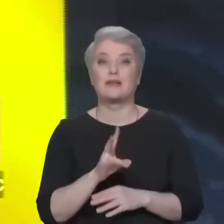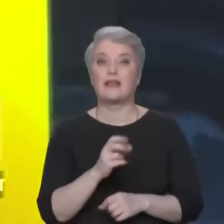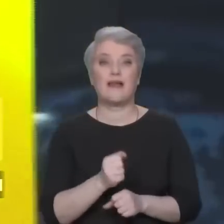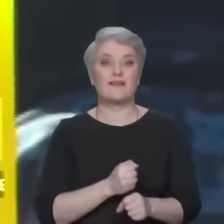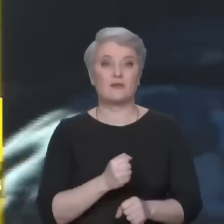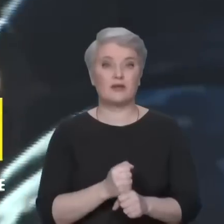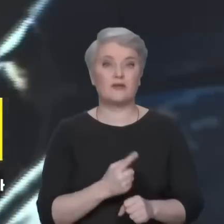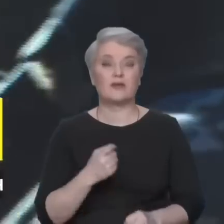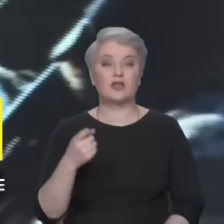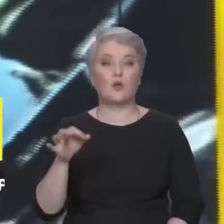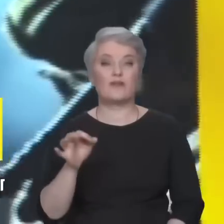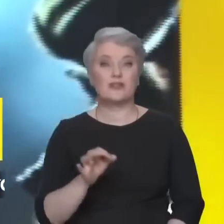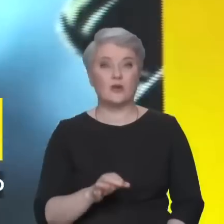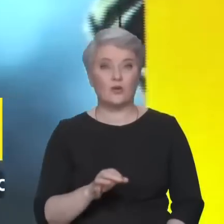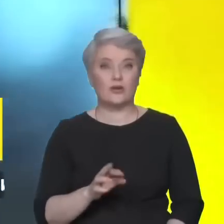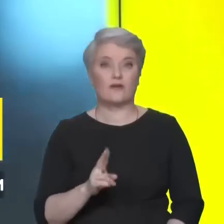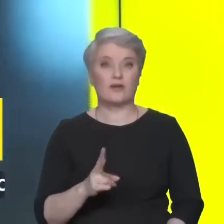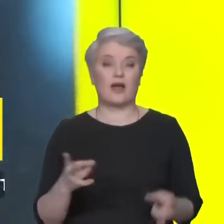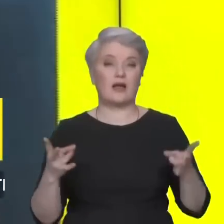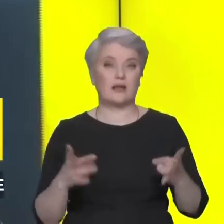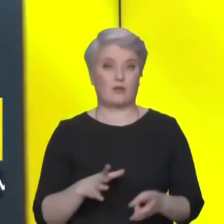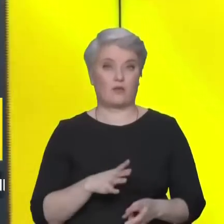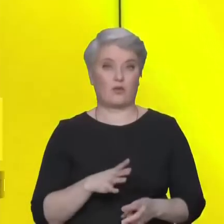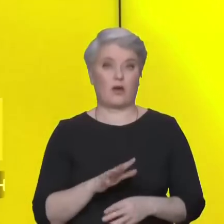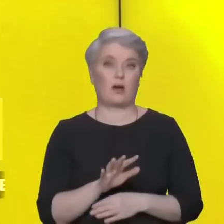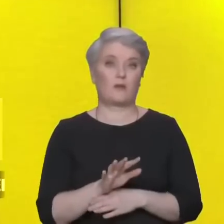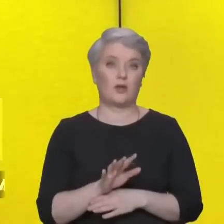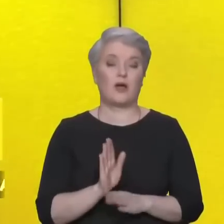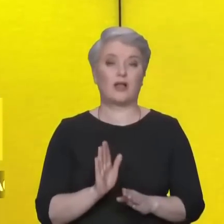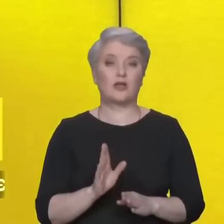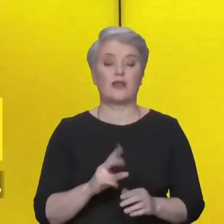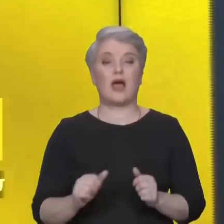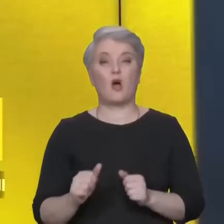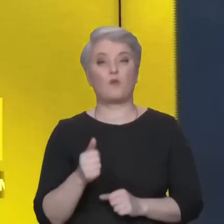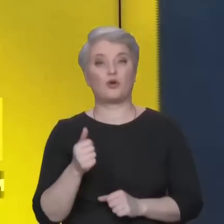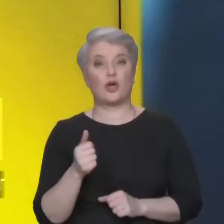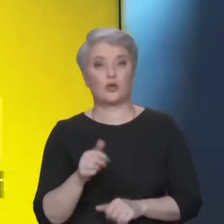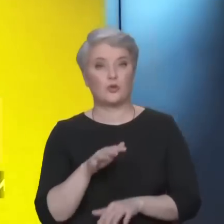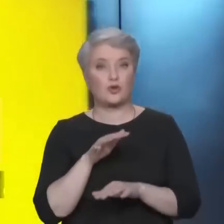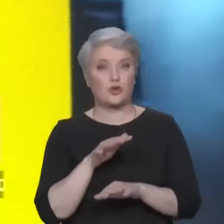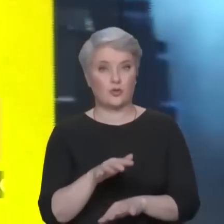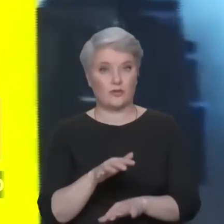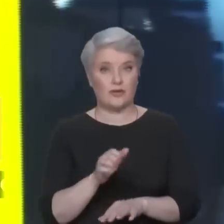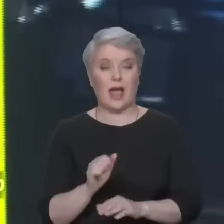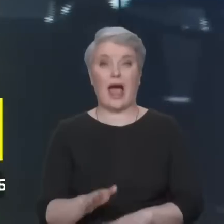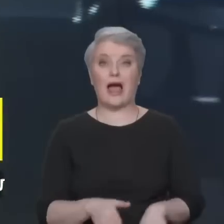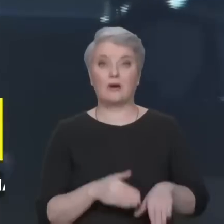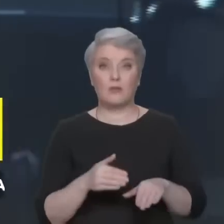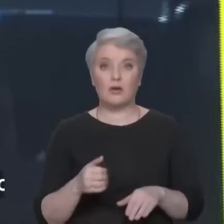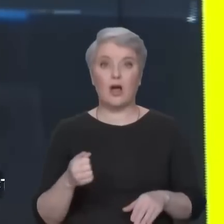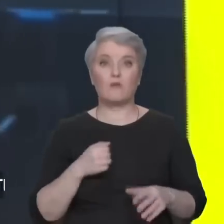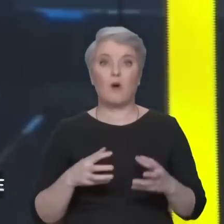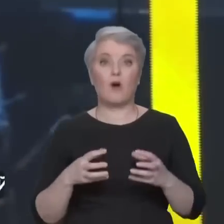всі 100%, як треба було. Вона працювала лише на самому початку цих штурмових дій, а потім